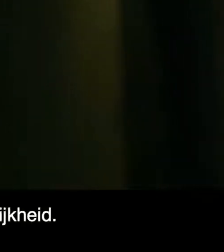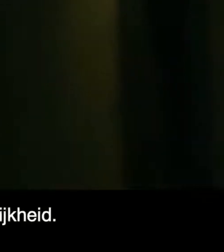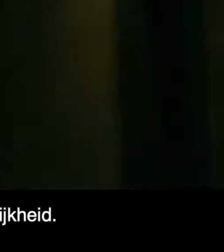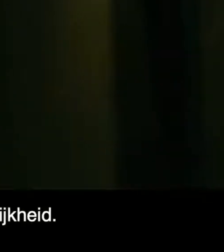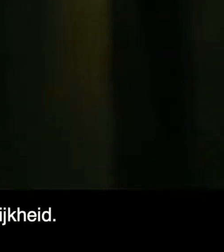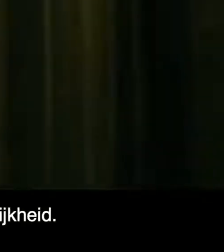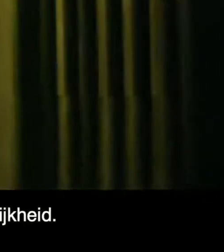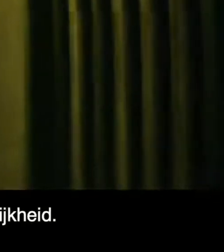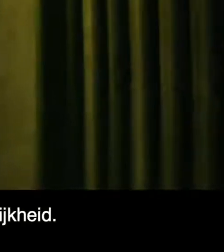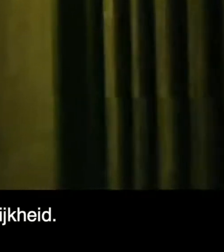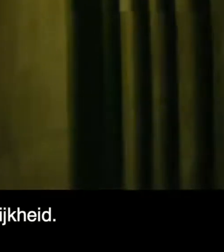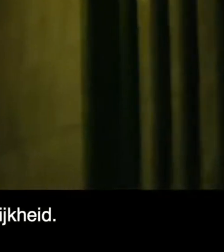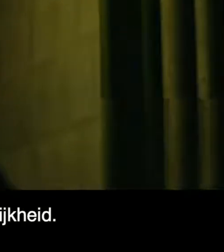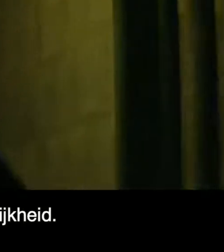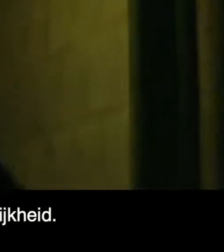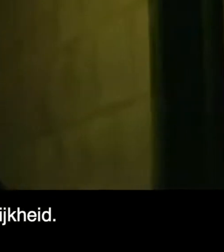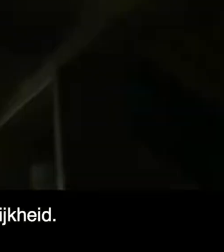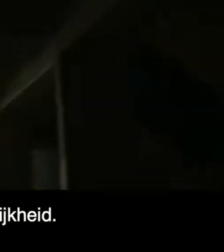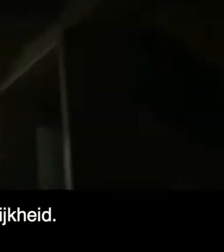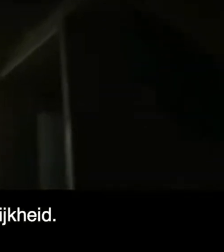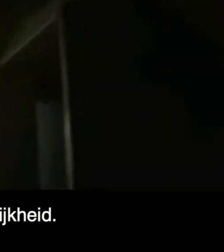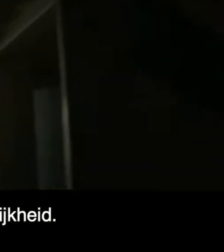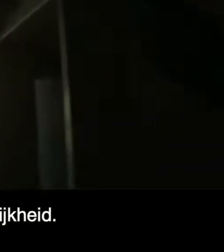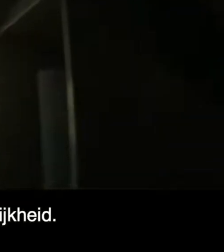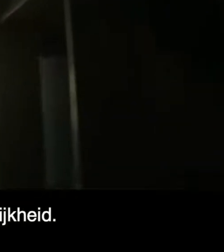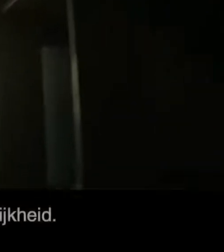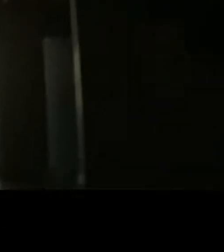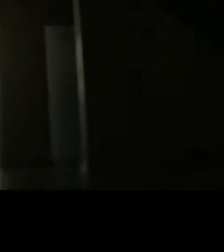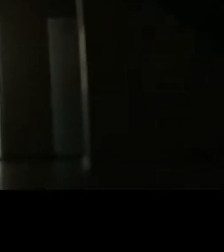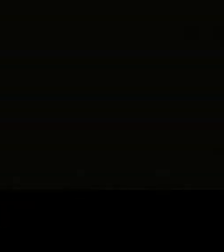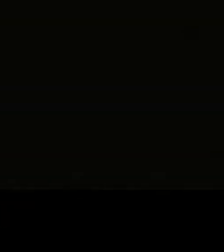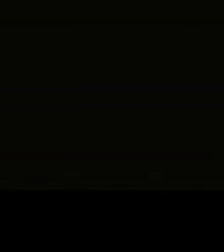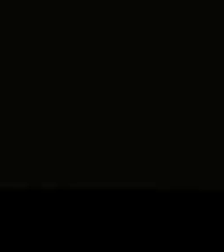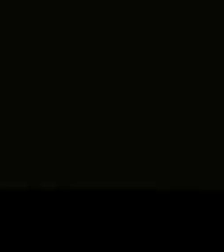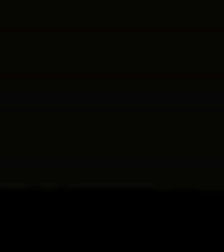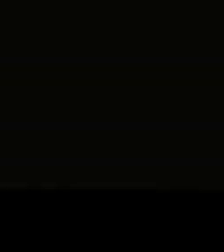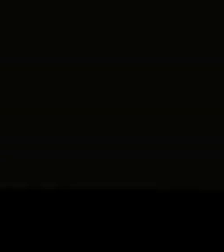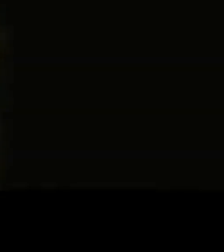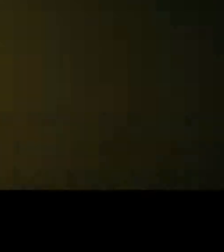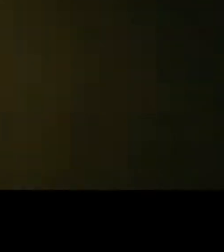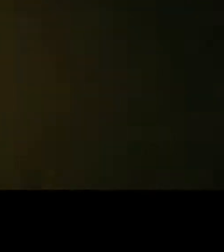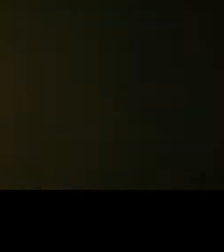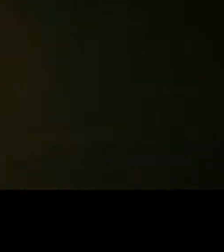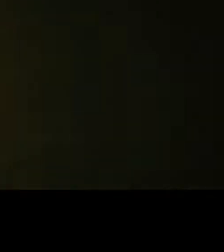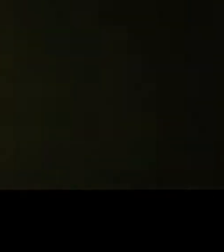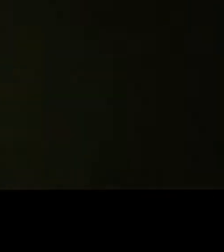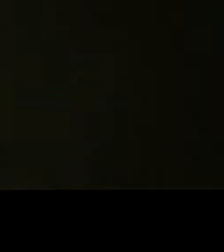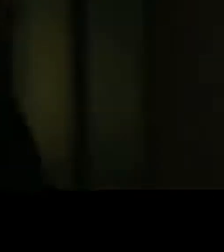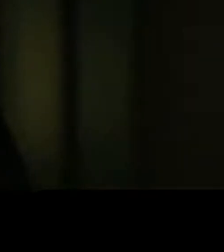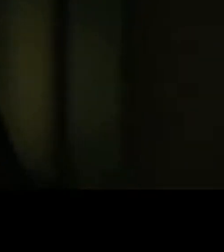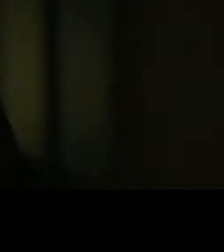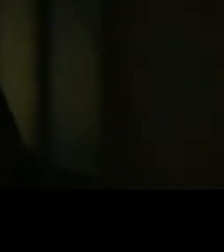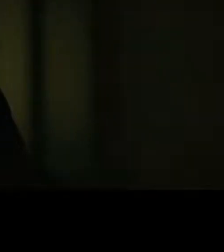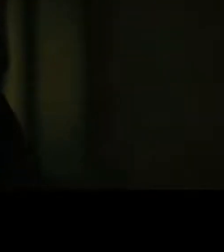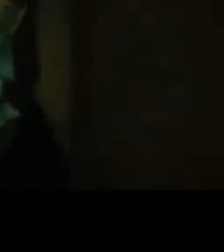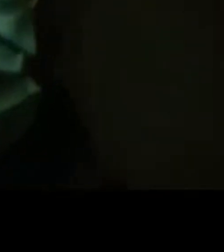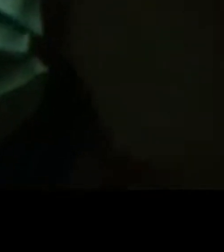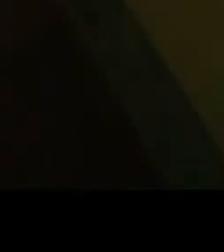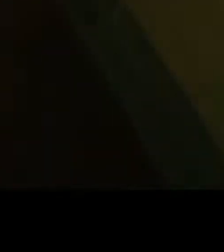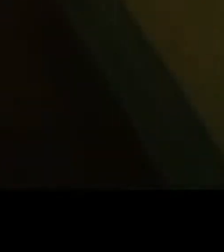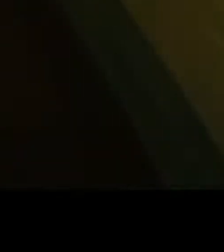Iedereen heeft een rol. Iedereen een verantwoordelijkheid. In een ploeg laat je elkaar nooit